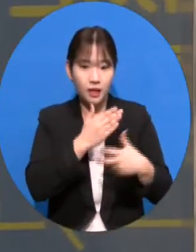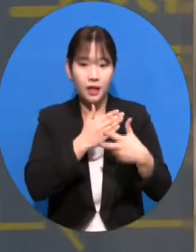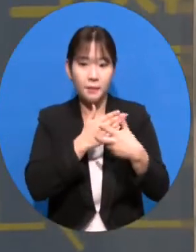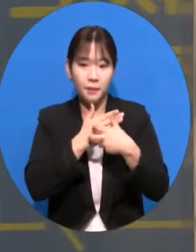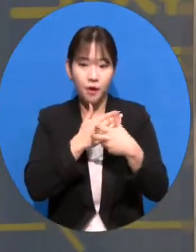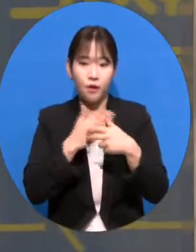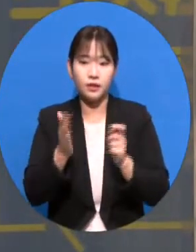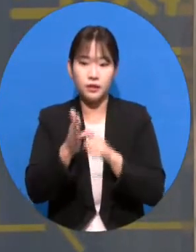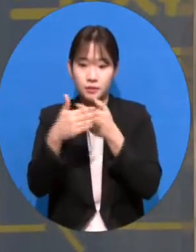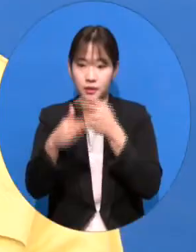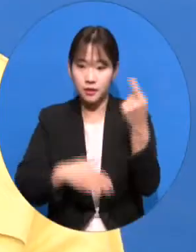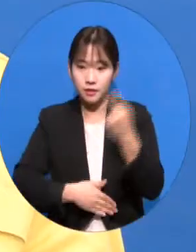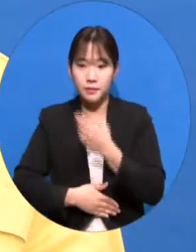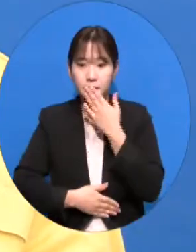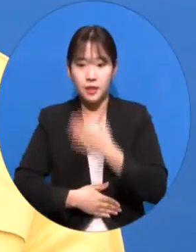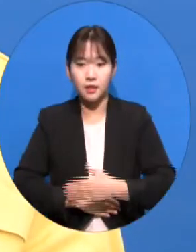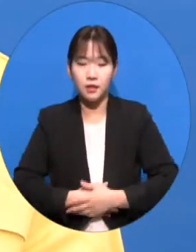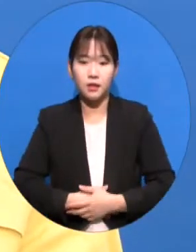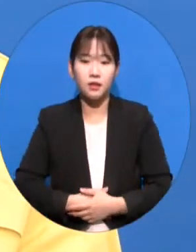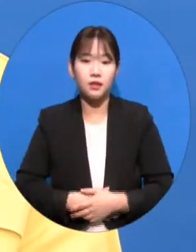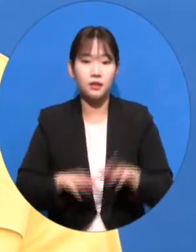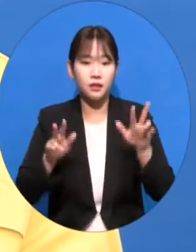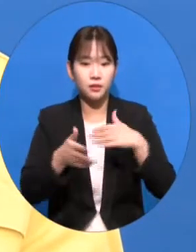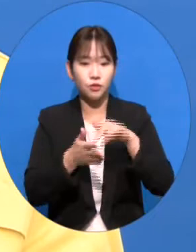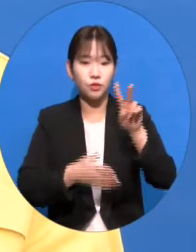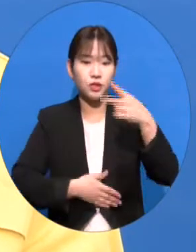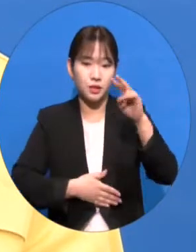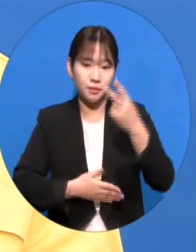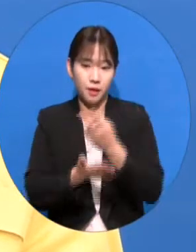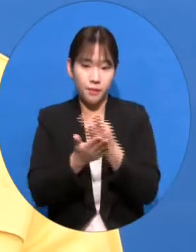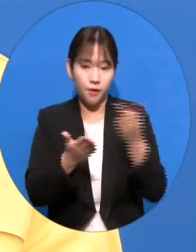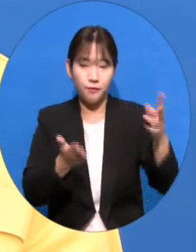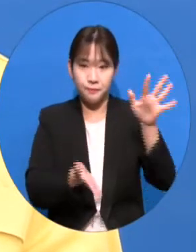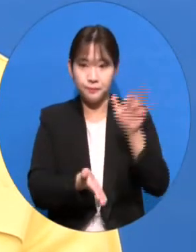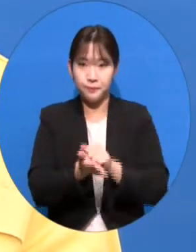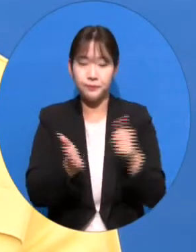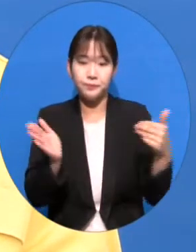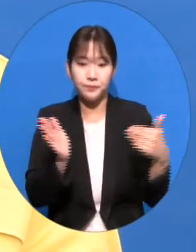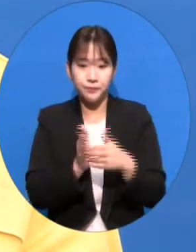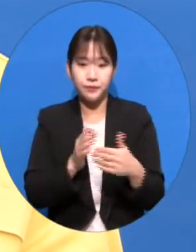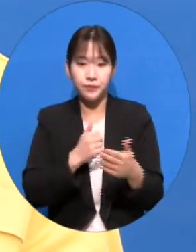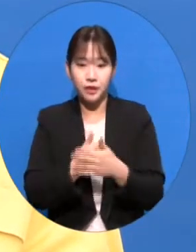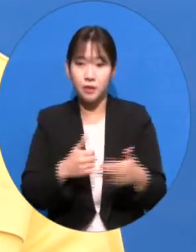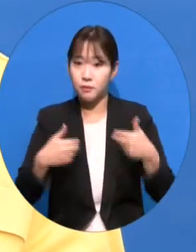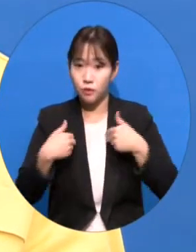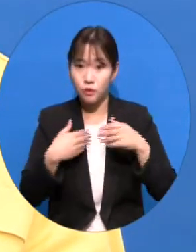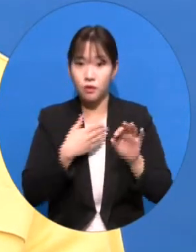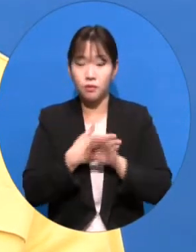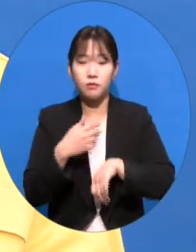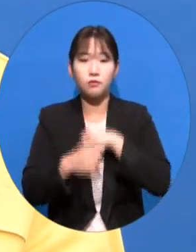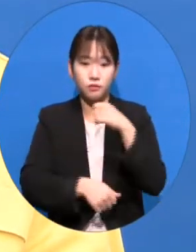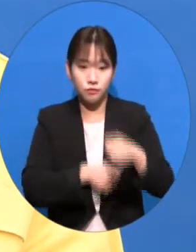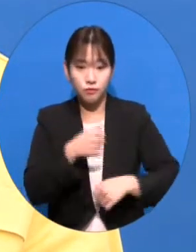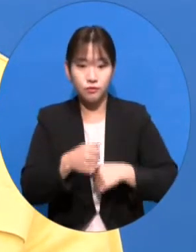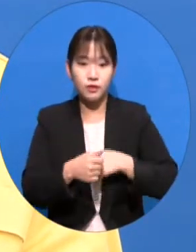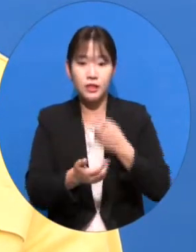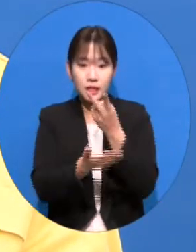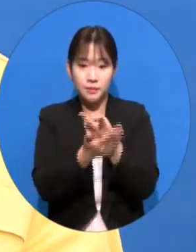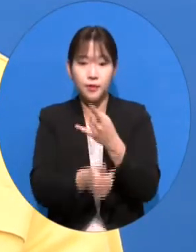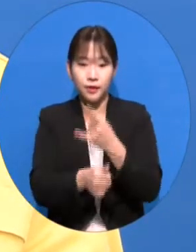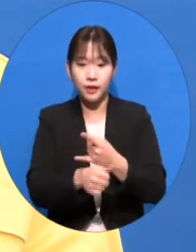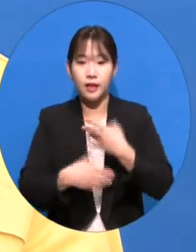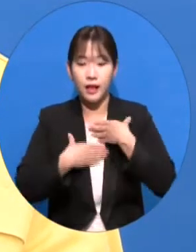응급실을 이용할 수 있습니다. 현재 200병상 정도를 확보를 했습니다. 그래서 이제 필요하시면 언제든지